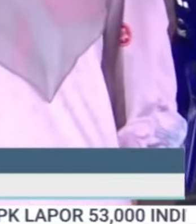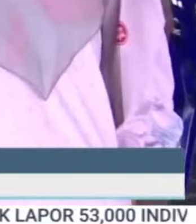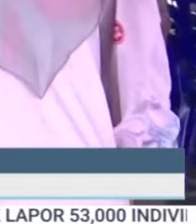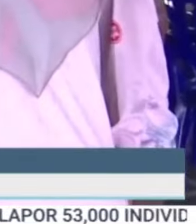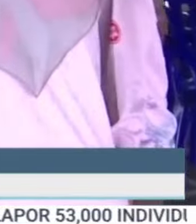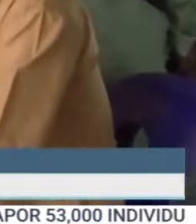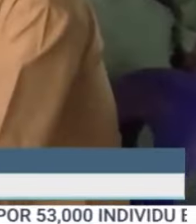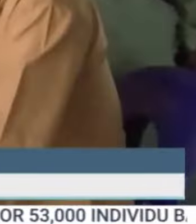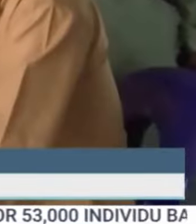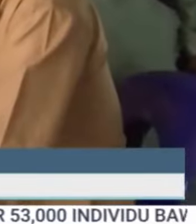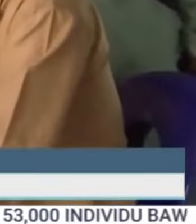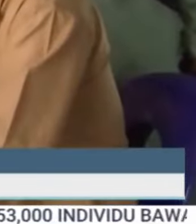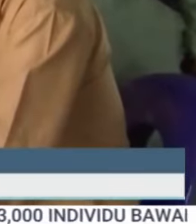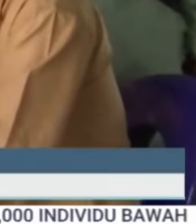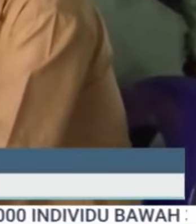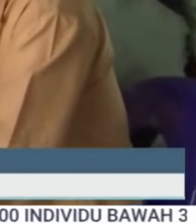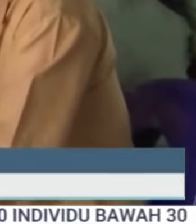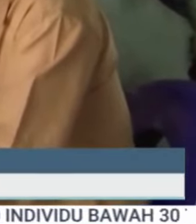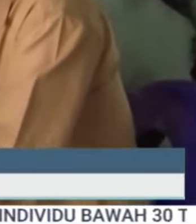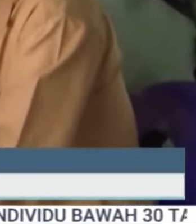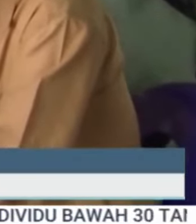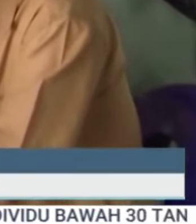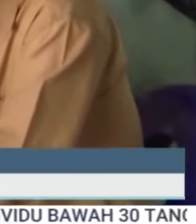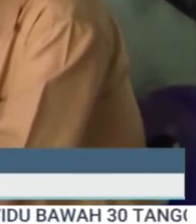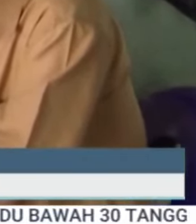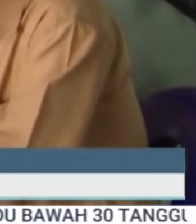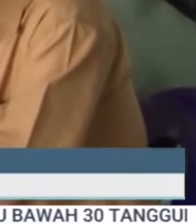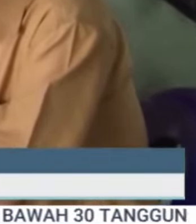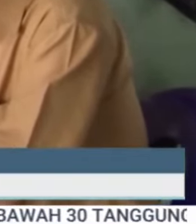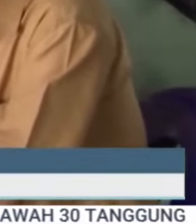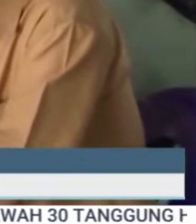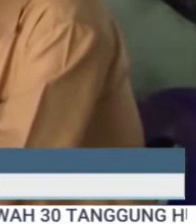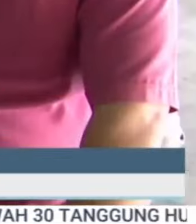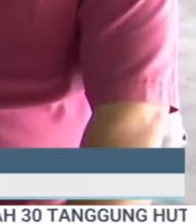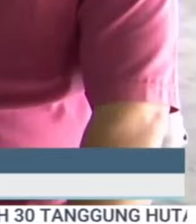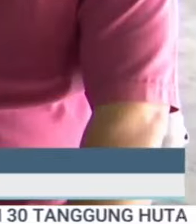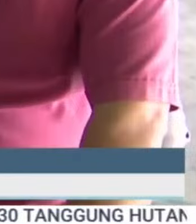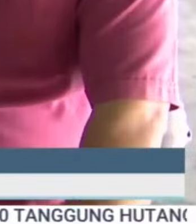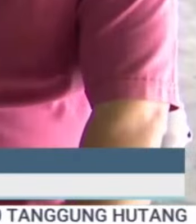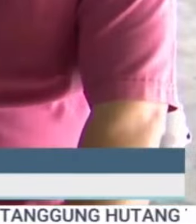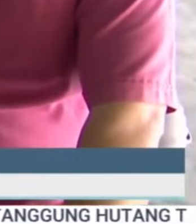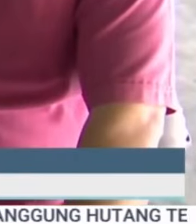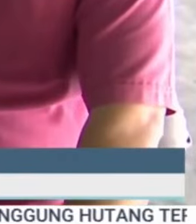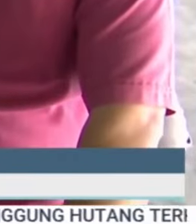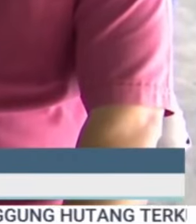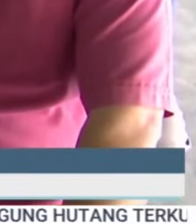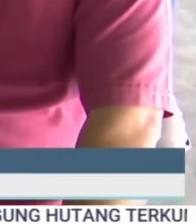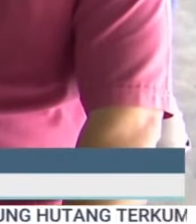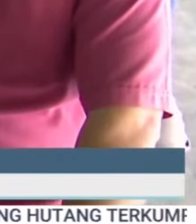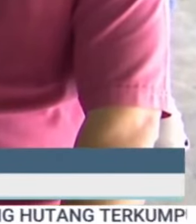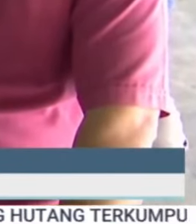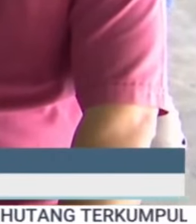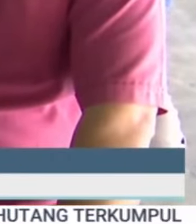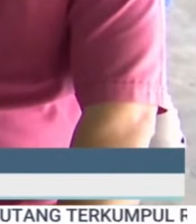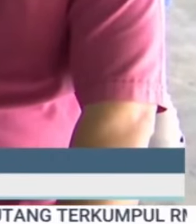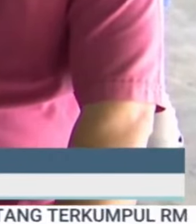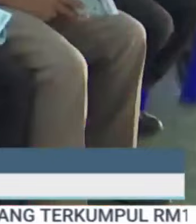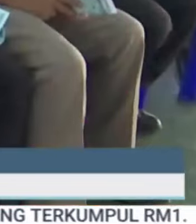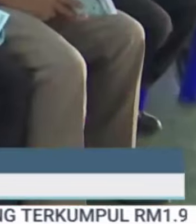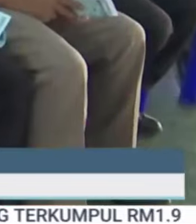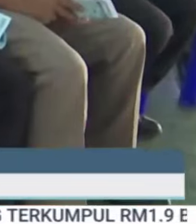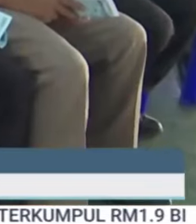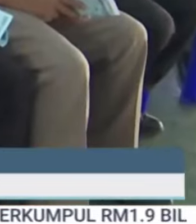komuniti badani peringkat parlimen kinabatangan di dewan Sri Lamak mengenai program itu beliau berharap ia perlu diteruskan pada masa hadapan